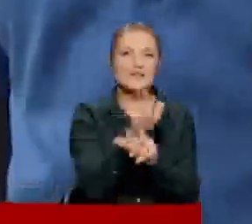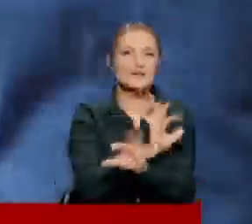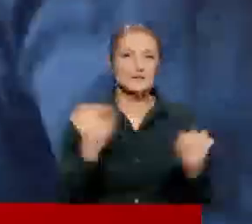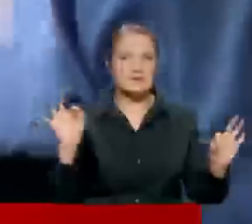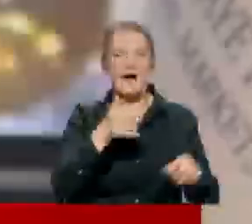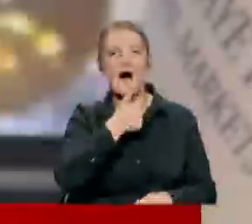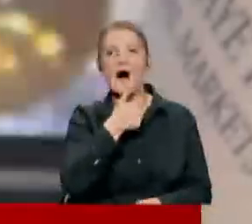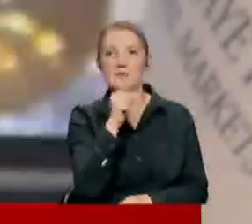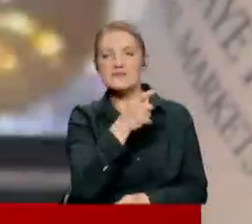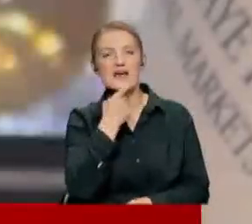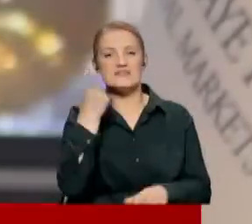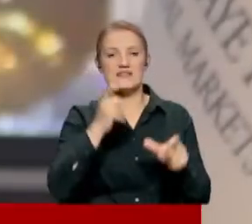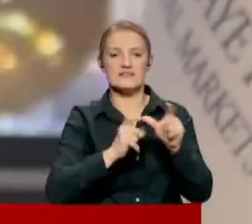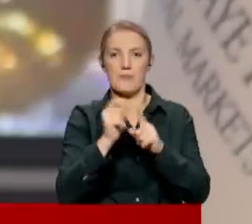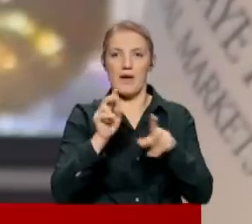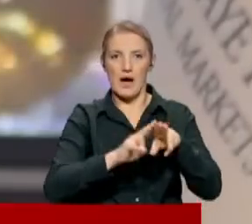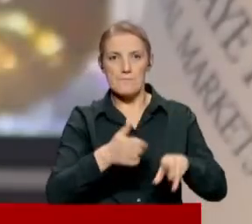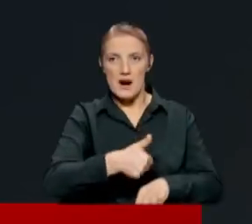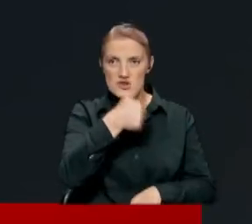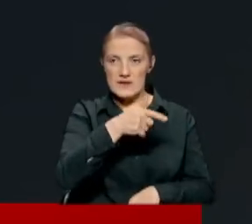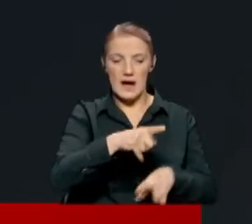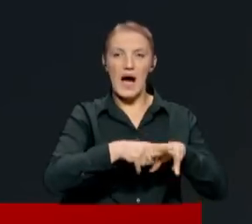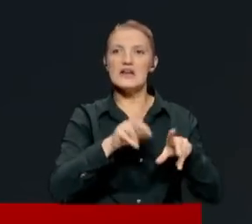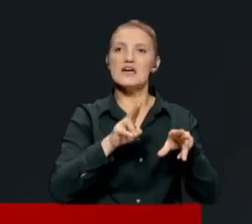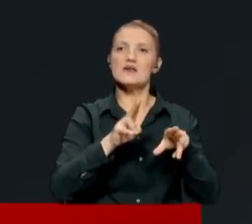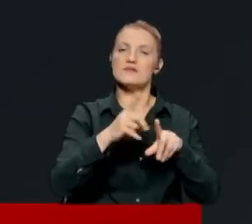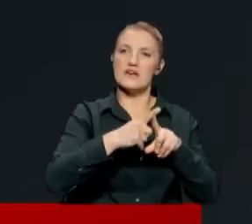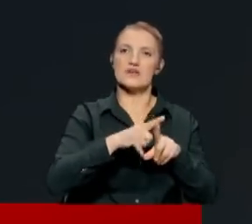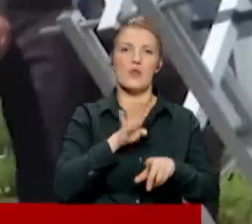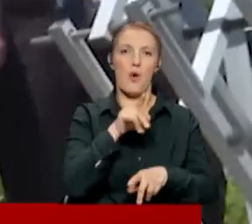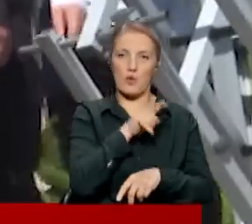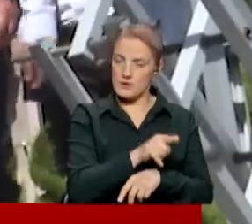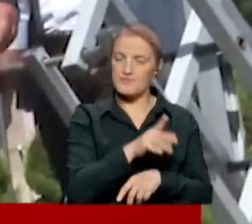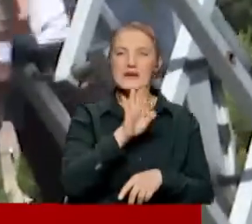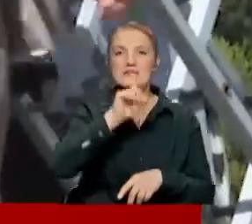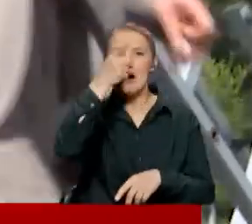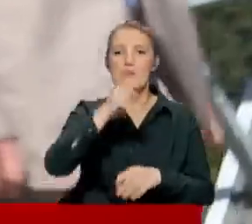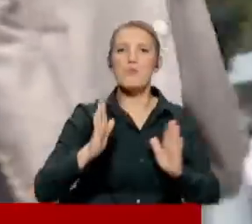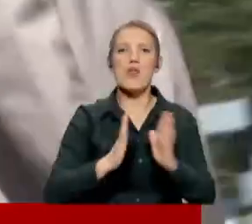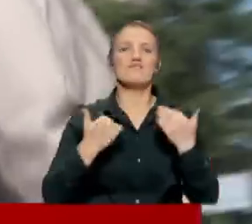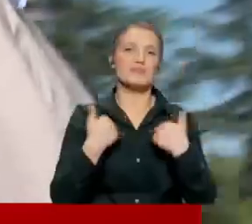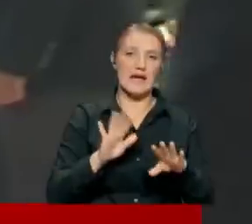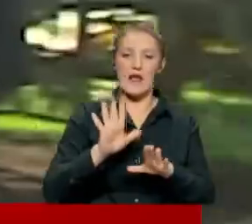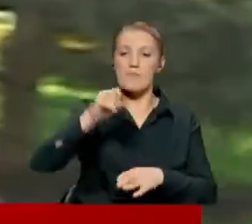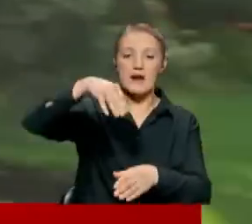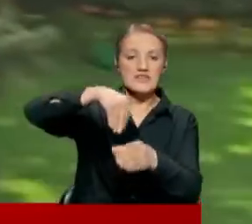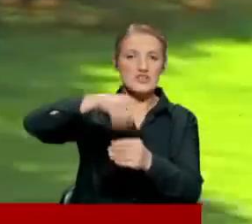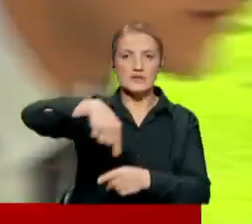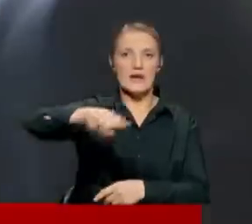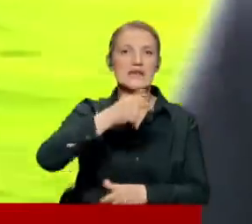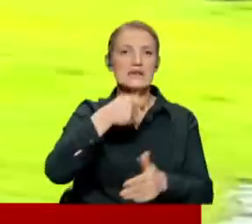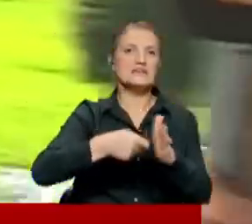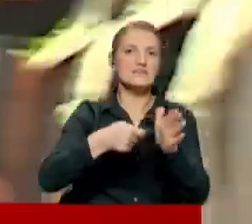sessiz abisi eski SPK başkanı Ali Fuat taşkesenlioğlu da artık sadece muhalefet değil AK Parti içindeki